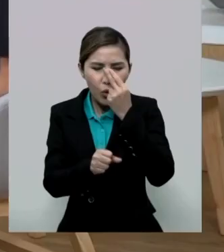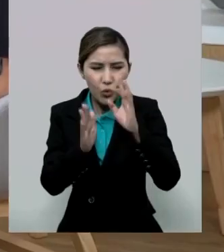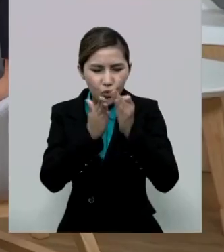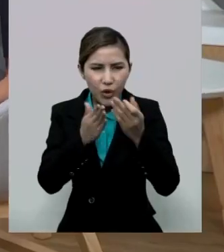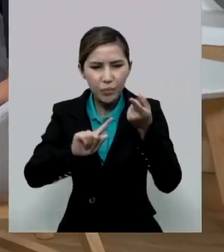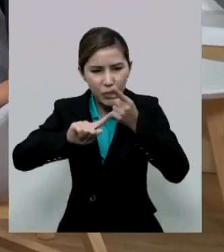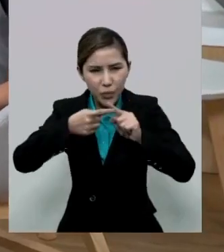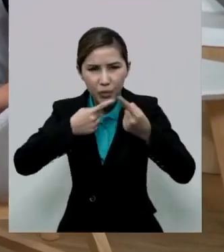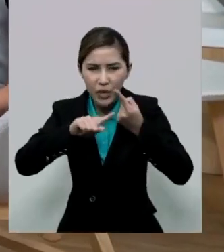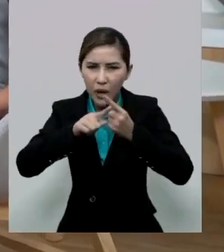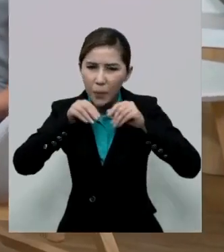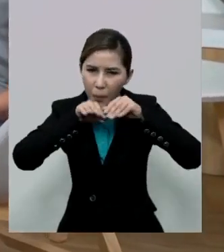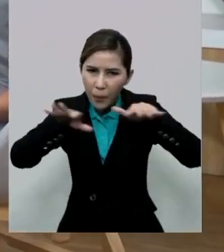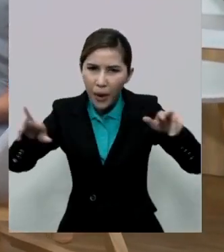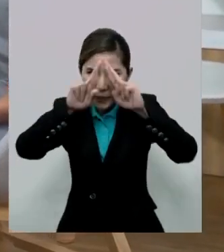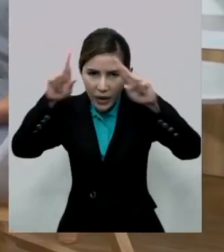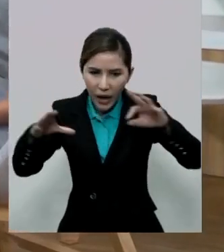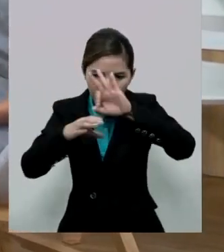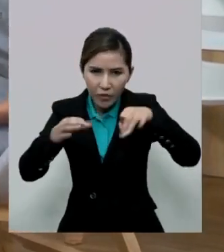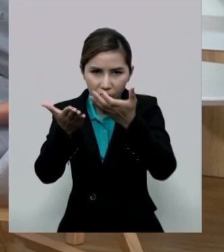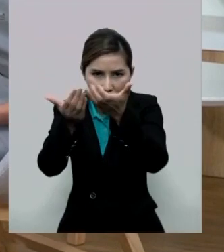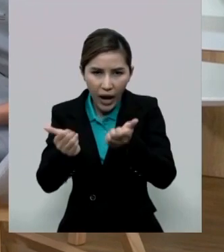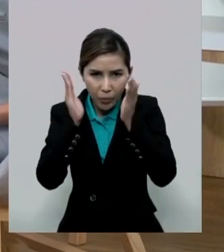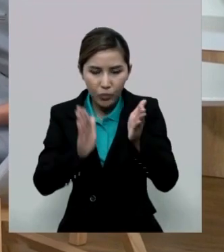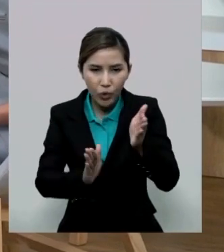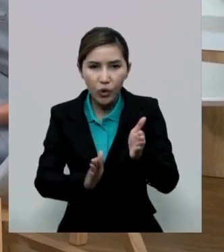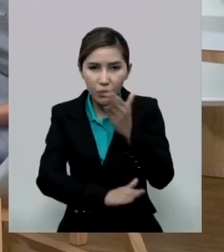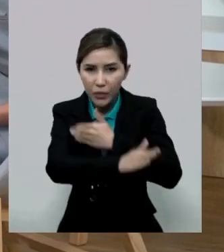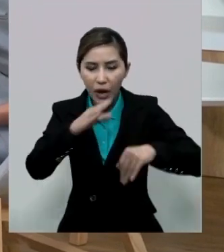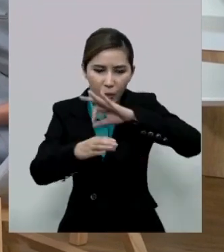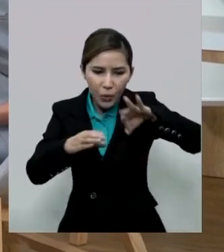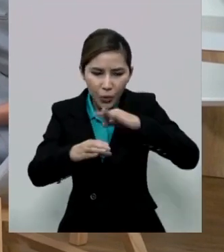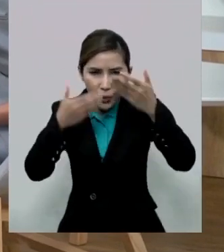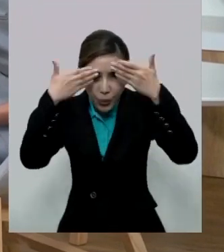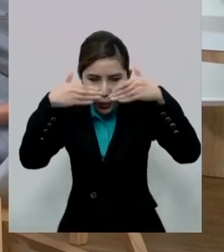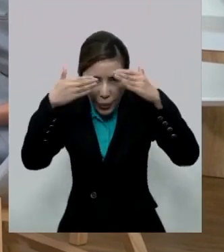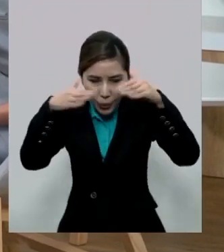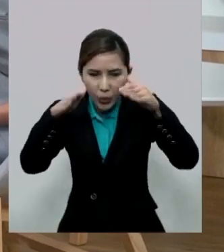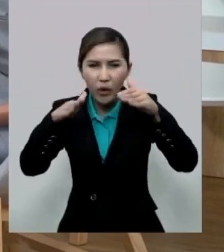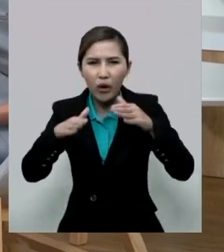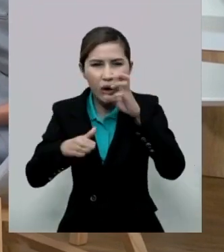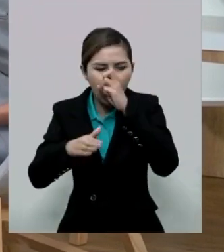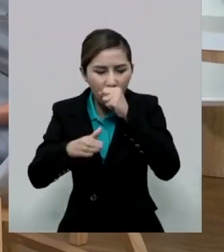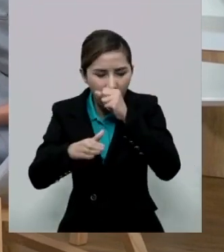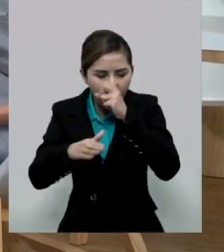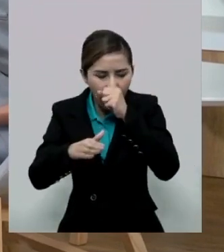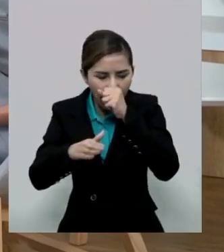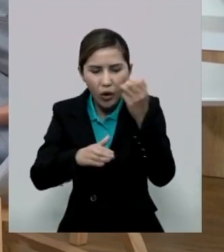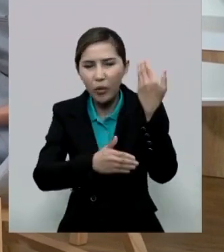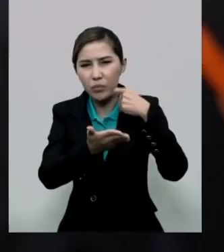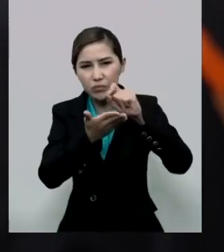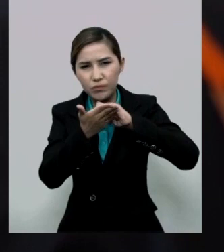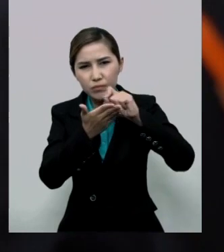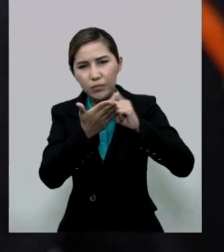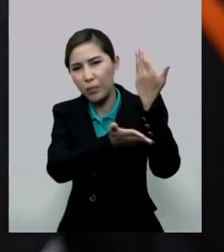Facebook ดูครับมีเพื่อนเนี่ยแชร์มาว่ามี Dot Coffee รับบาริสต้าที่เป็นคนที่บกพร่องทางการเห็นก็เลยลองยื่นเรซูเม่มาสมัคร